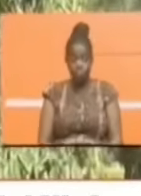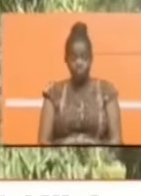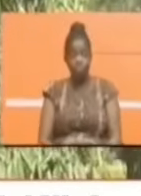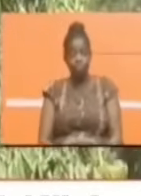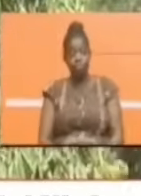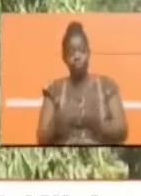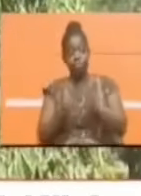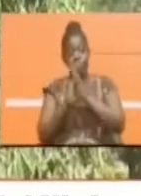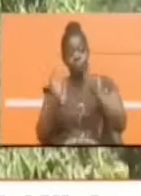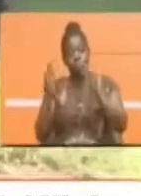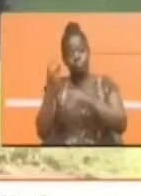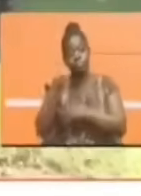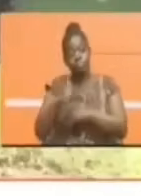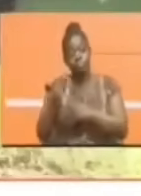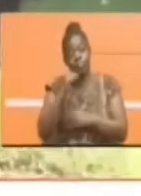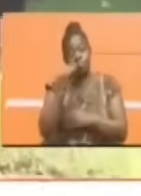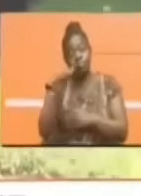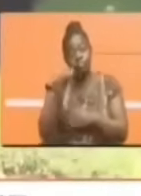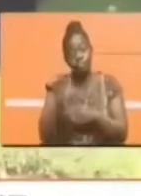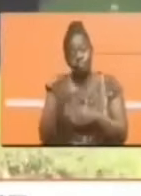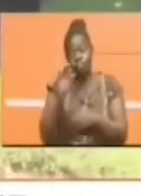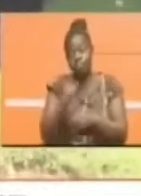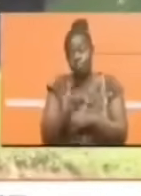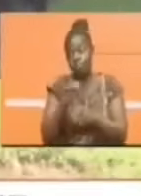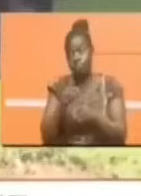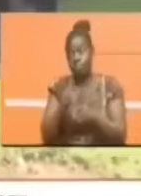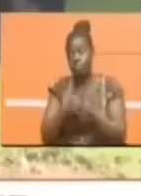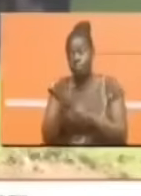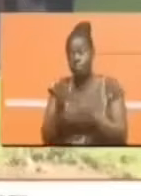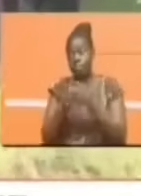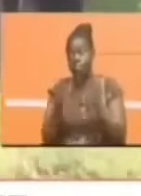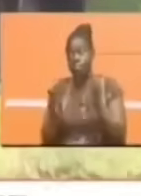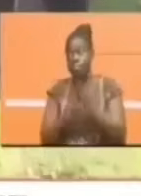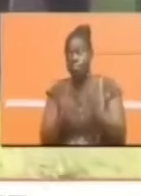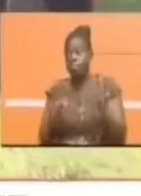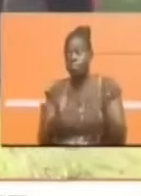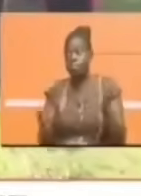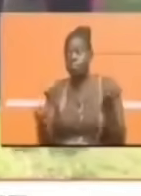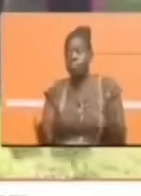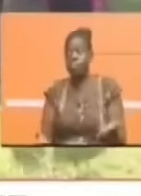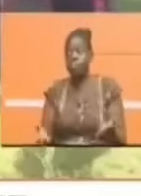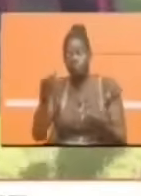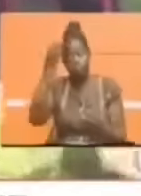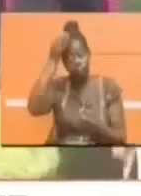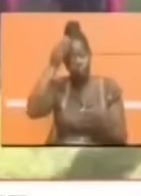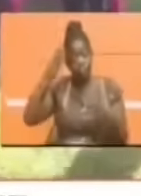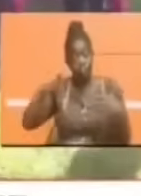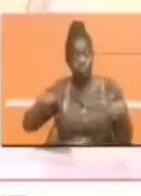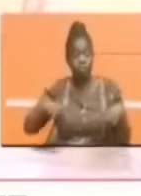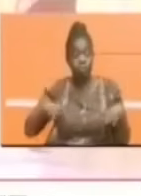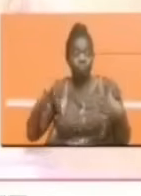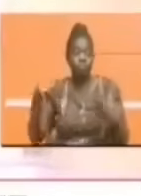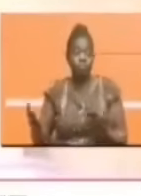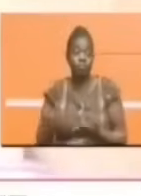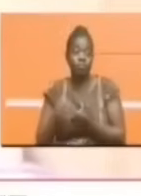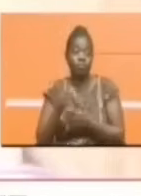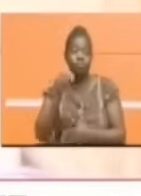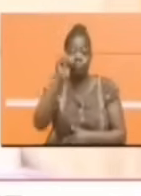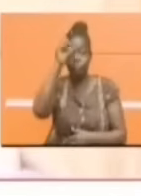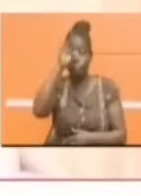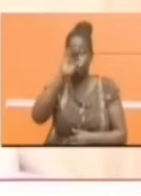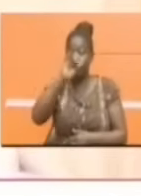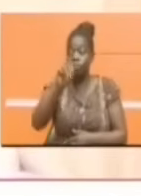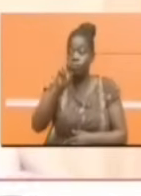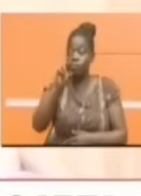Misa y'okuza olunaku lwa bannamawulire mu Ekereziya mu ssaza ekkulu erya Kampala esomeddwa omubaka wa Papa eyawummula Ssaabasumba Augustine Kasujja ng'ayambibwako Faaza Jude